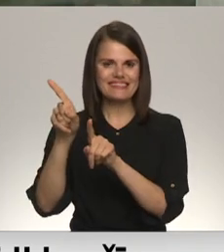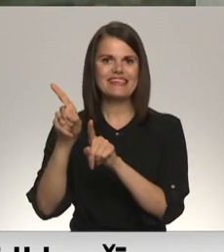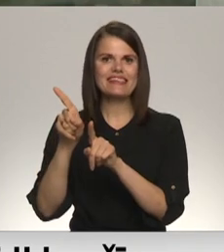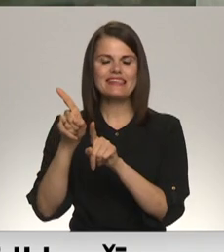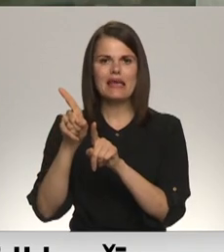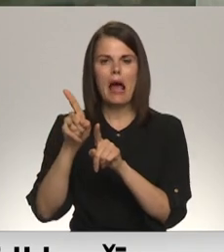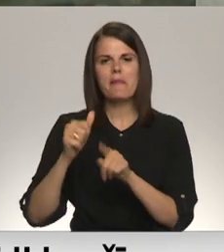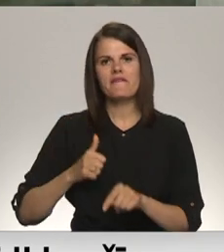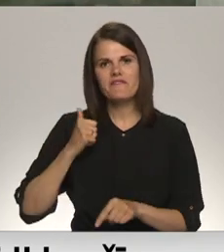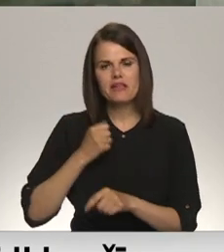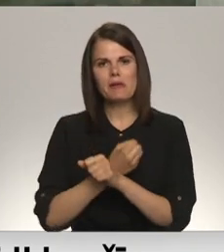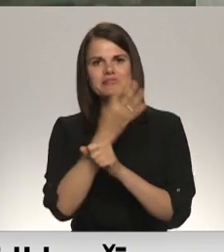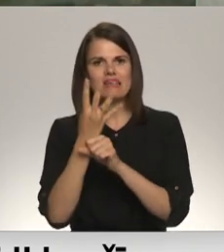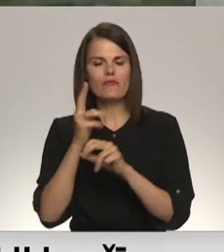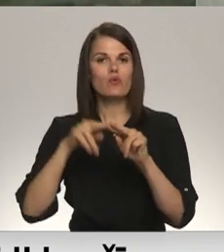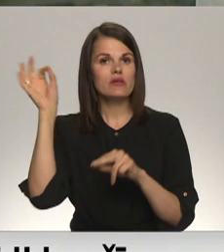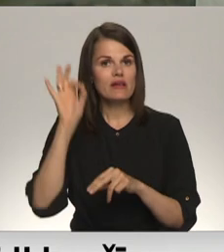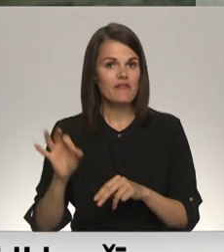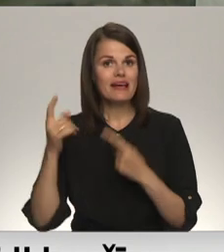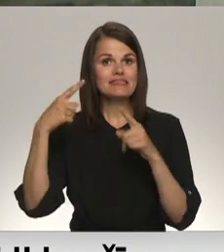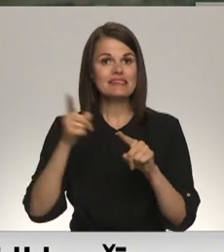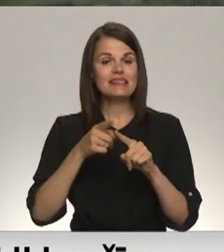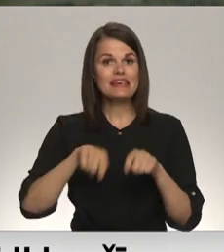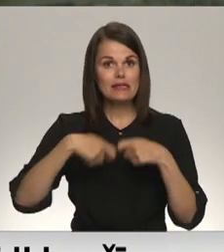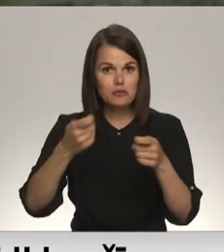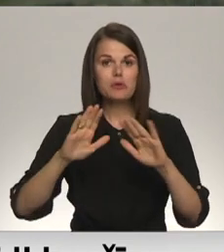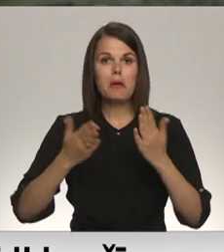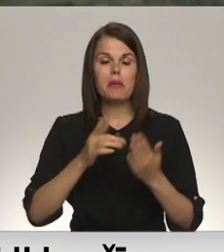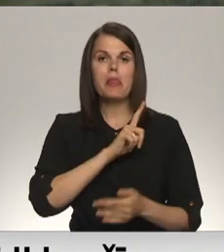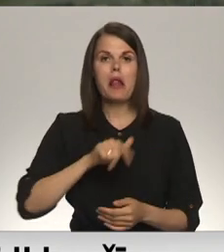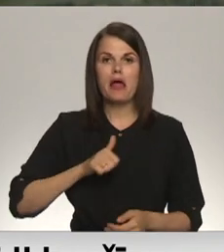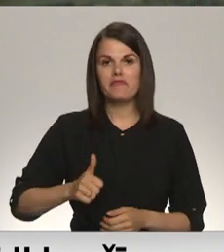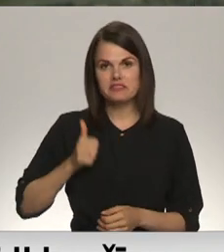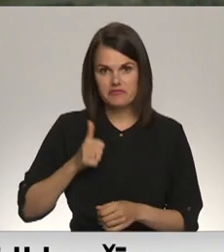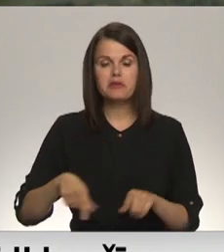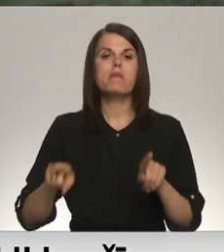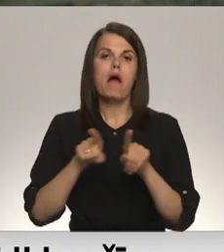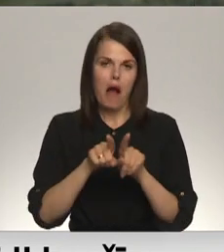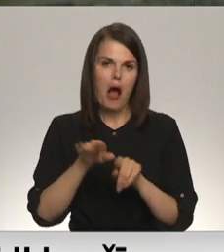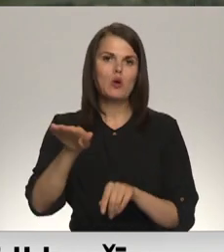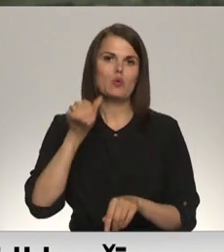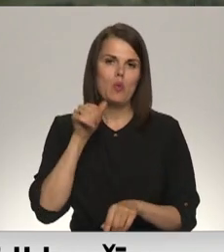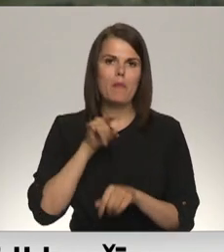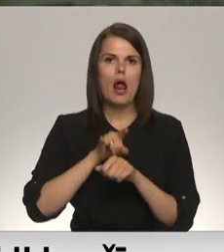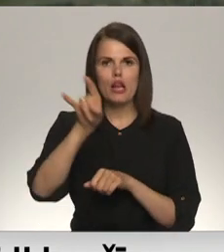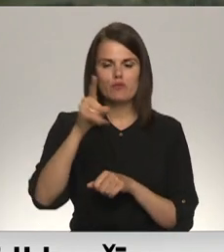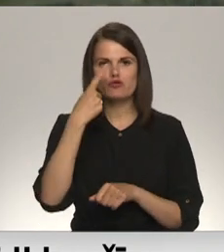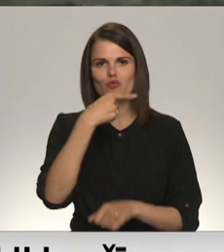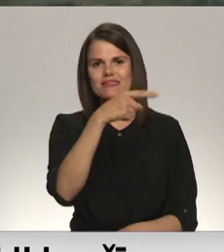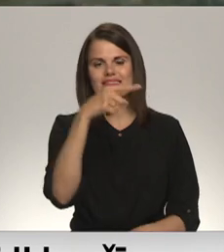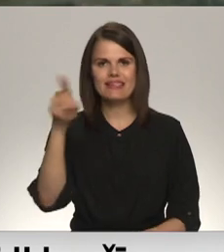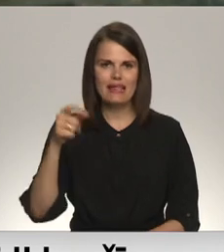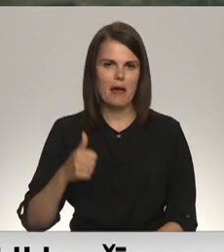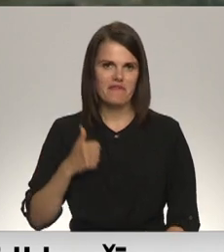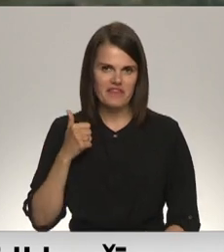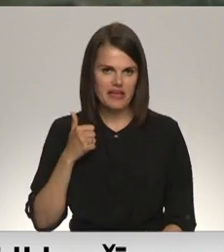Vācijā. Citi pārvadātāji tikai izīrē savas lidmašīnas, taču Latvijas lidsabiedrība paziņojusi, ka arī nomās lidmašīnas no citiem